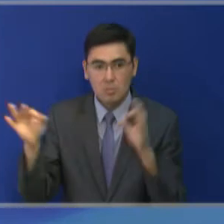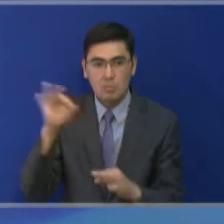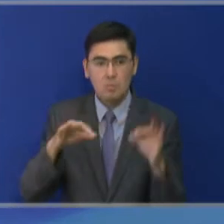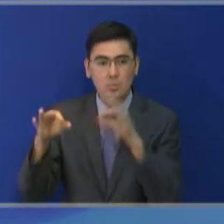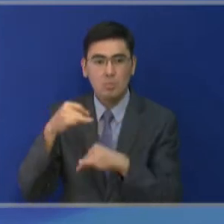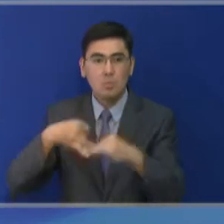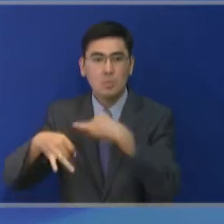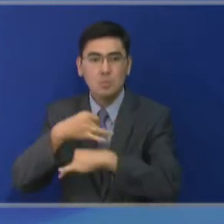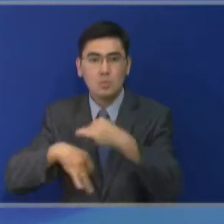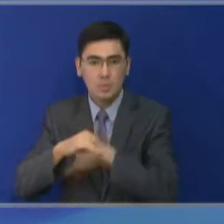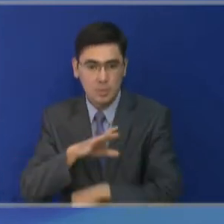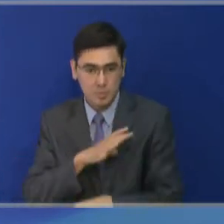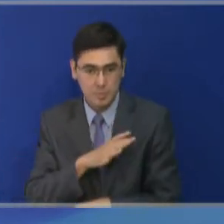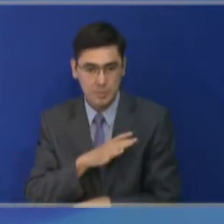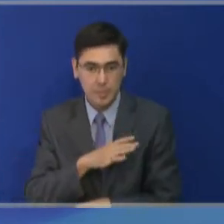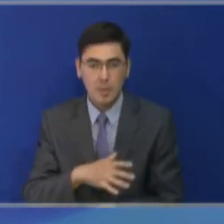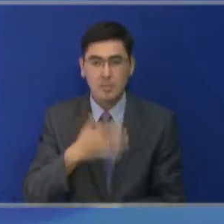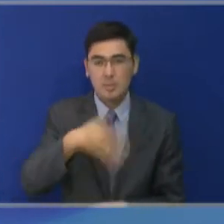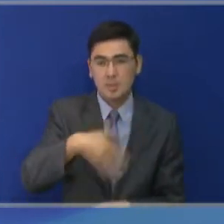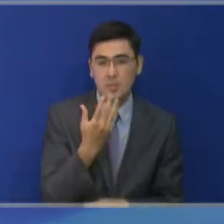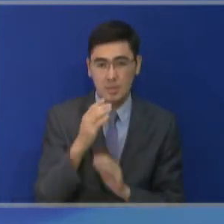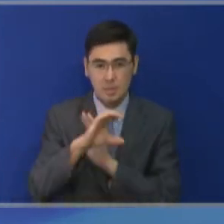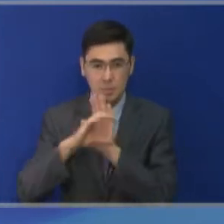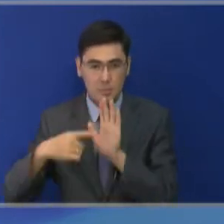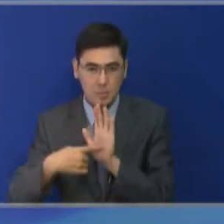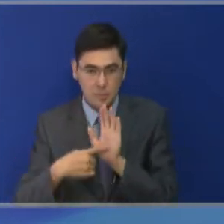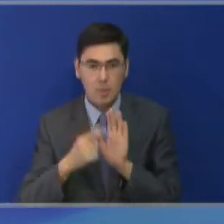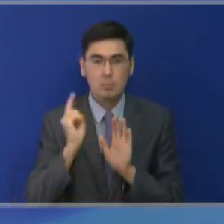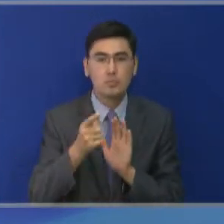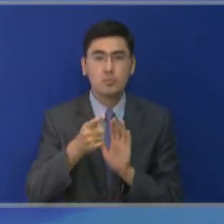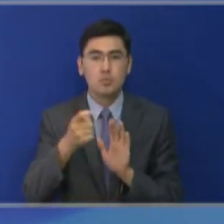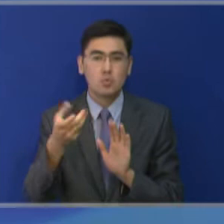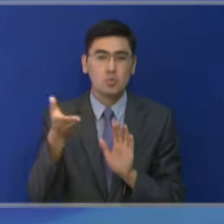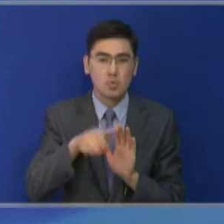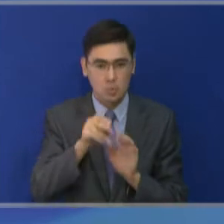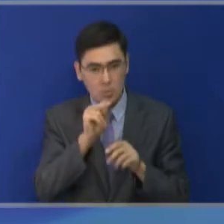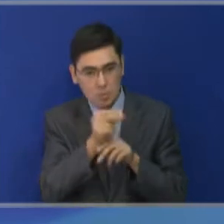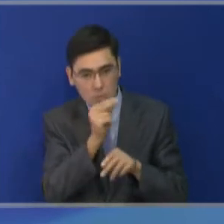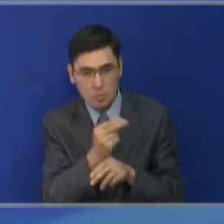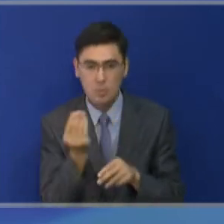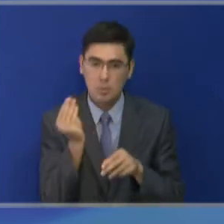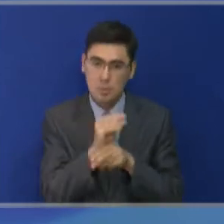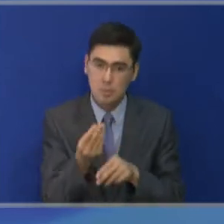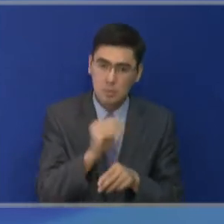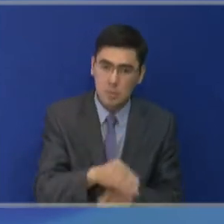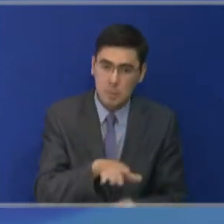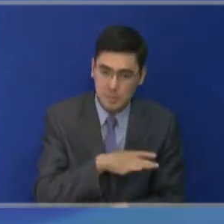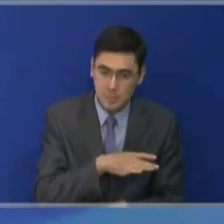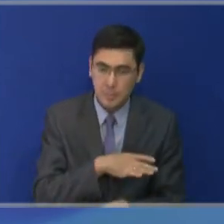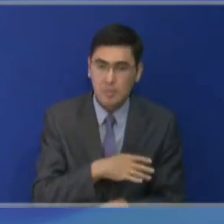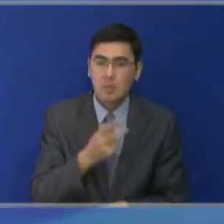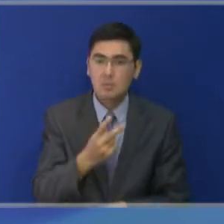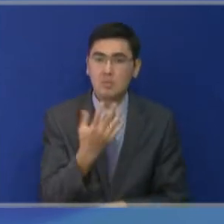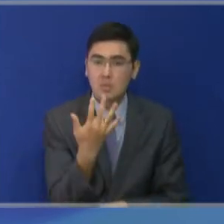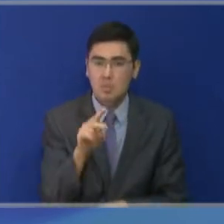қорытындысы бойынша заң жобасының 55 бабына 1100-ден астам түзетулер мен толықтырулар енгізілді. 25 жыл ішінде